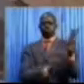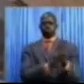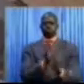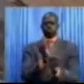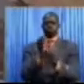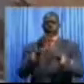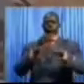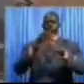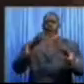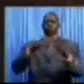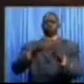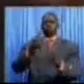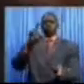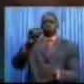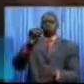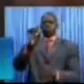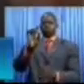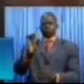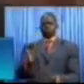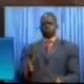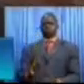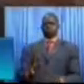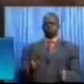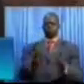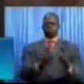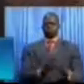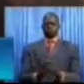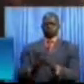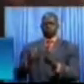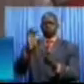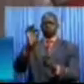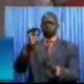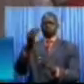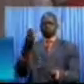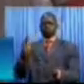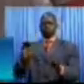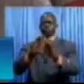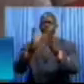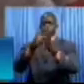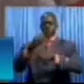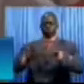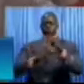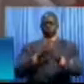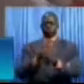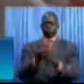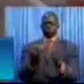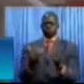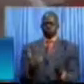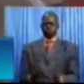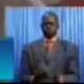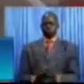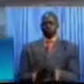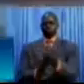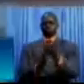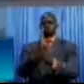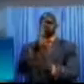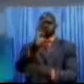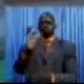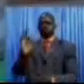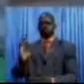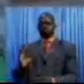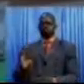Fin 1928, la CIGD rassemble 95 comités nationaux et est actuellement dirigée par le Burkina